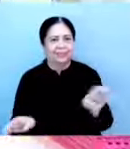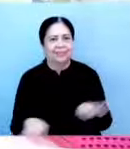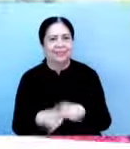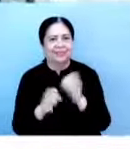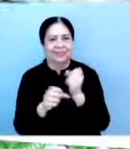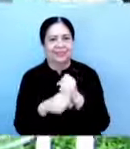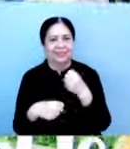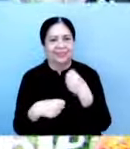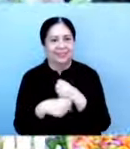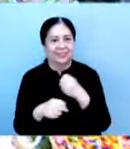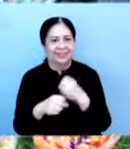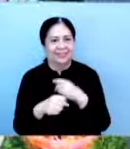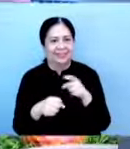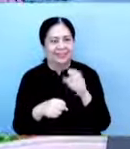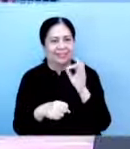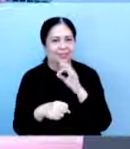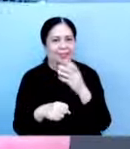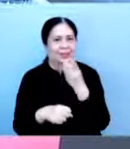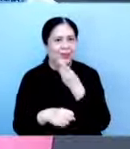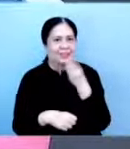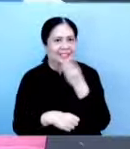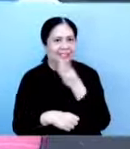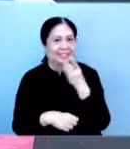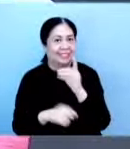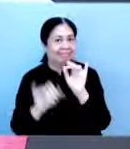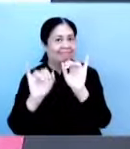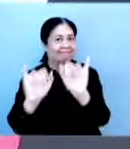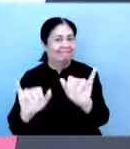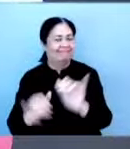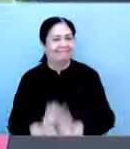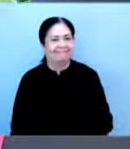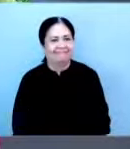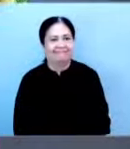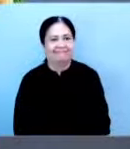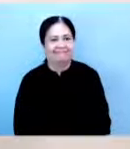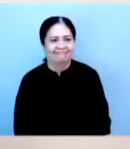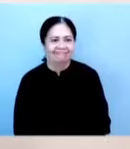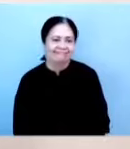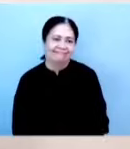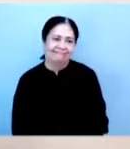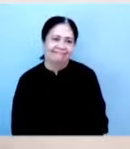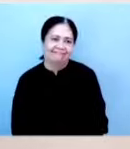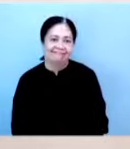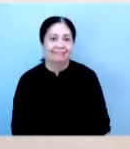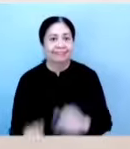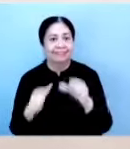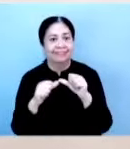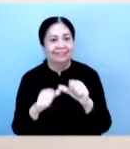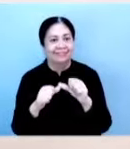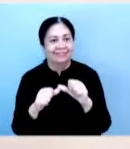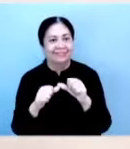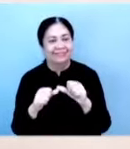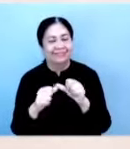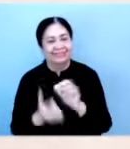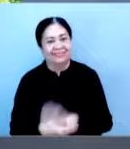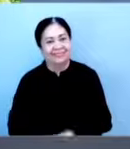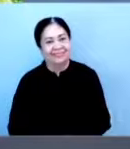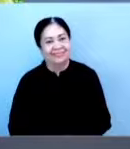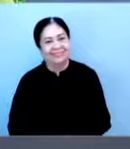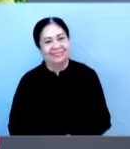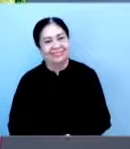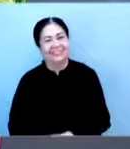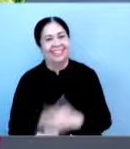ng Classic Pinoy Dessert na yan kaya Hwag po kayong Bibi tuloy tuloy lang